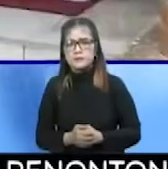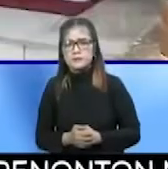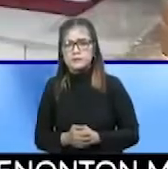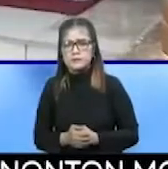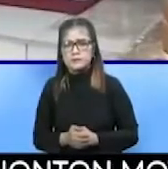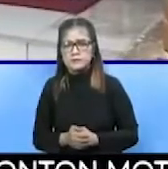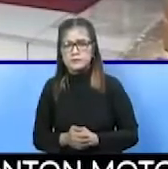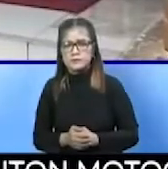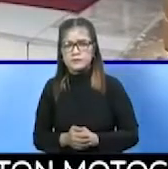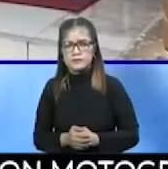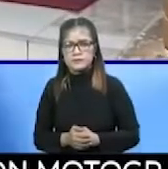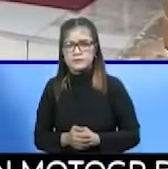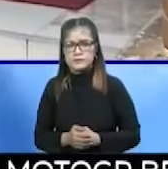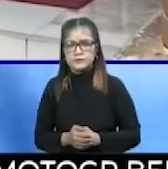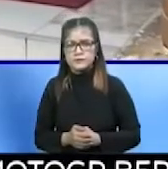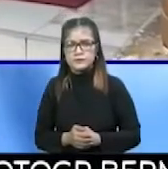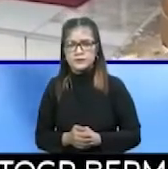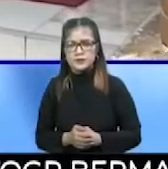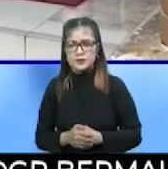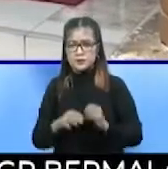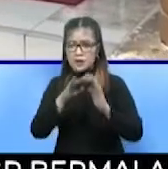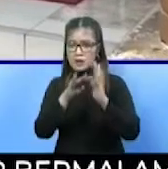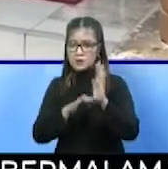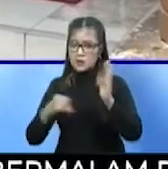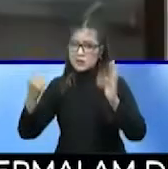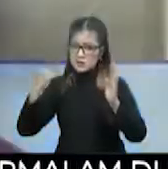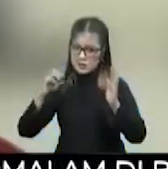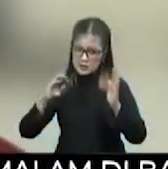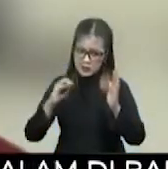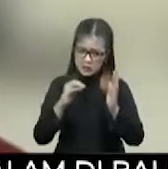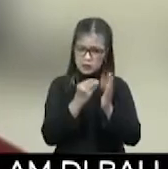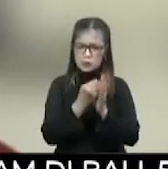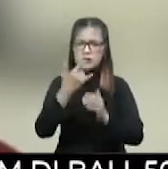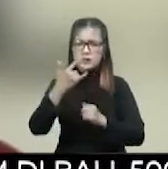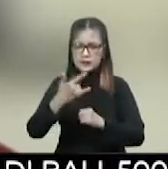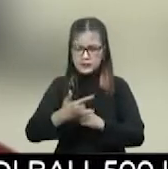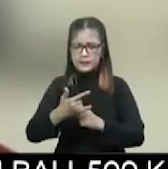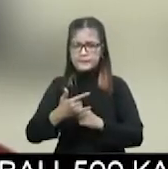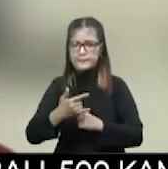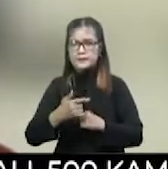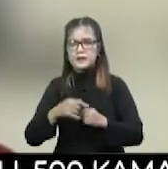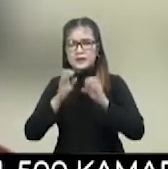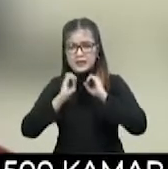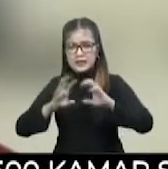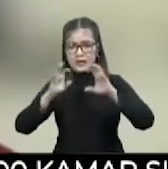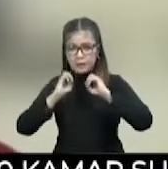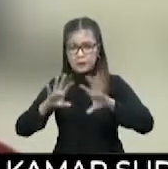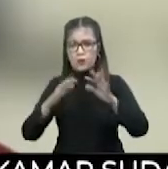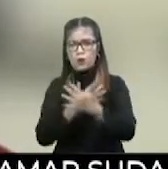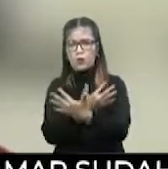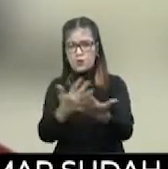antibody. Jadi tetap protokol kesehatan harus kita laksanakan, dan saya juga menghimbau kepada